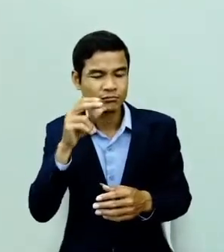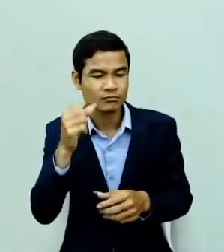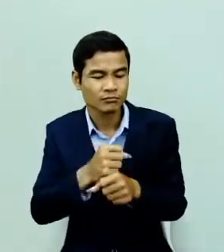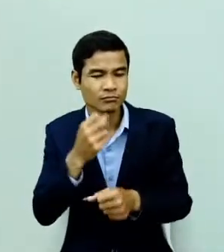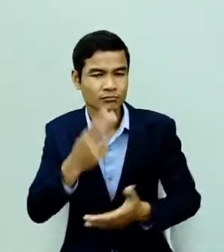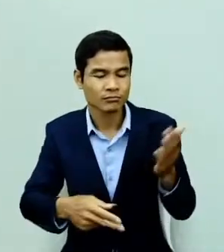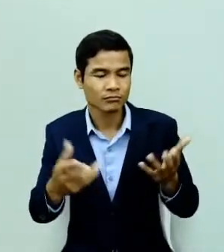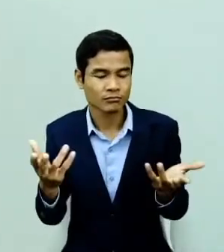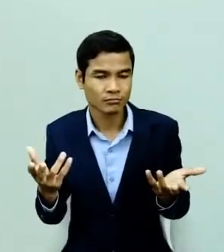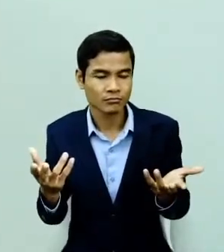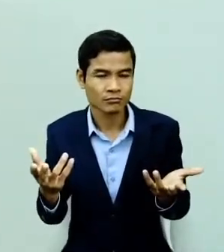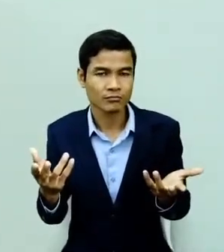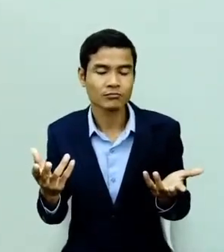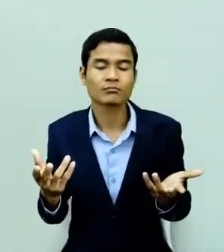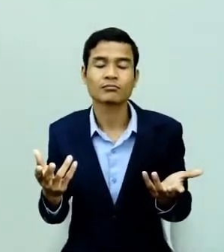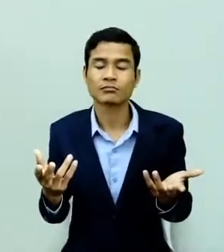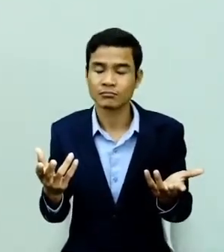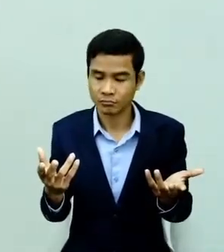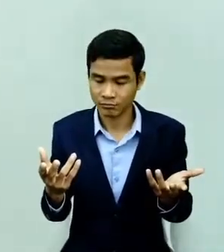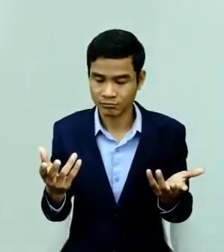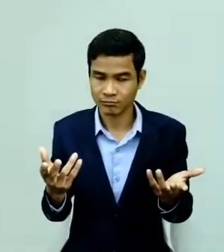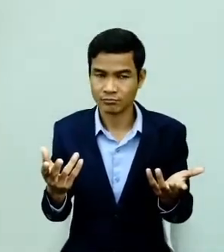លចា